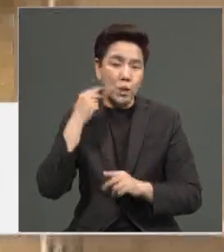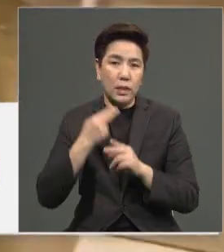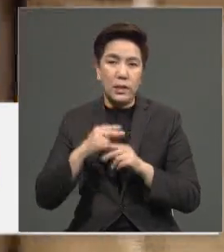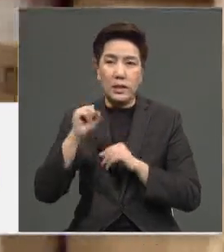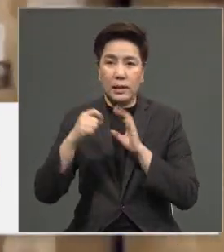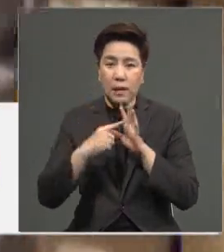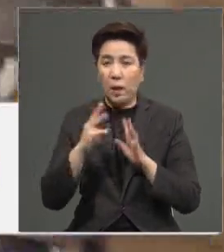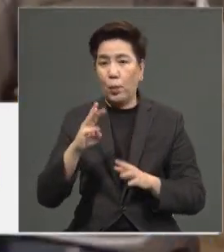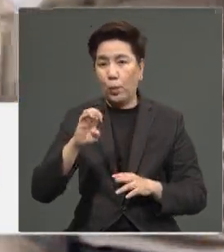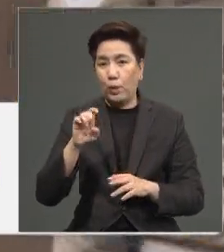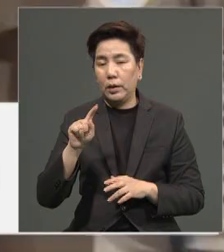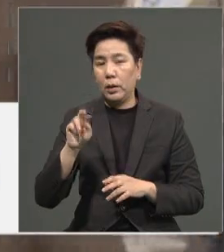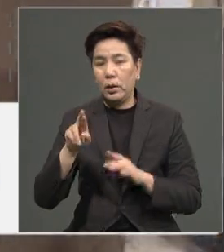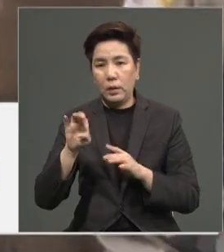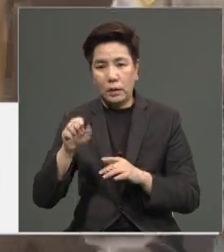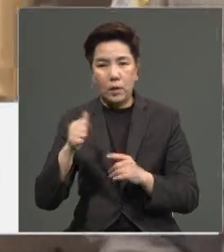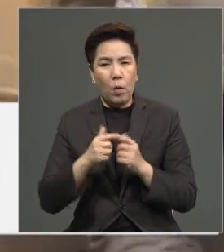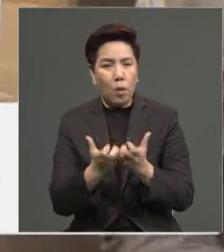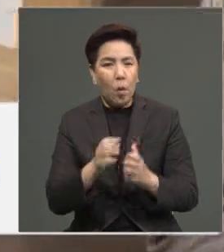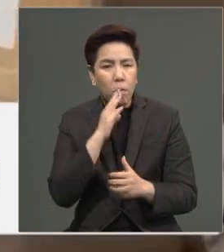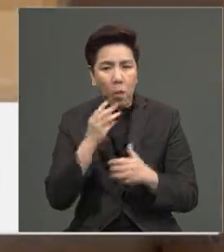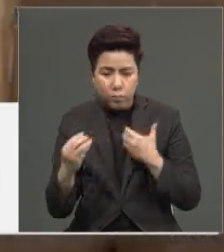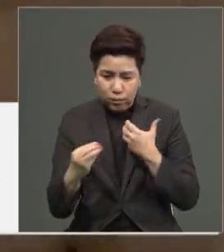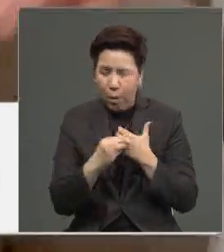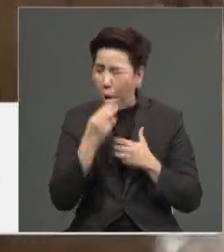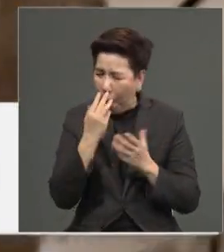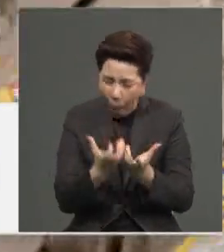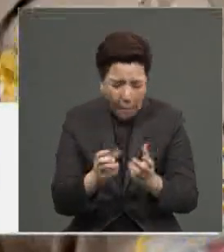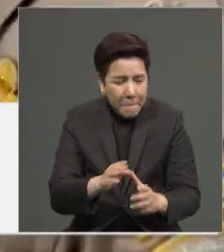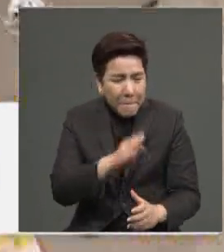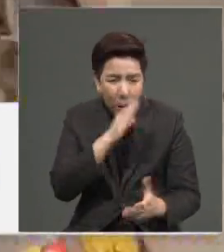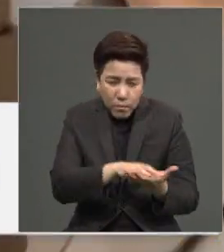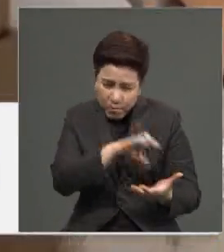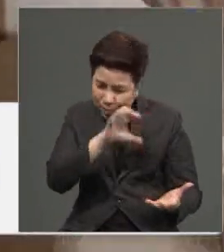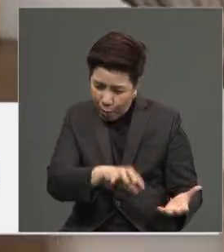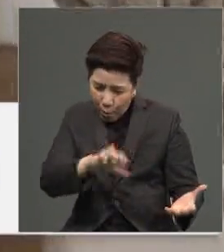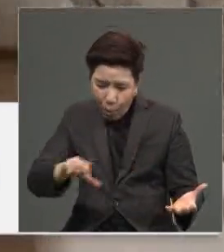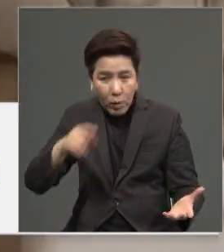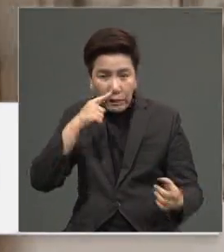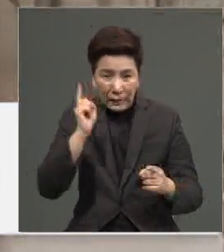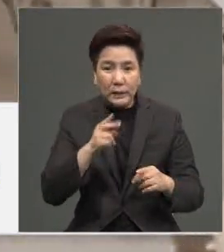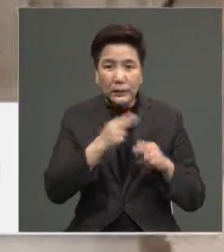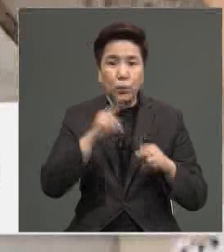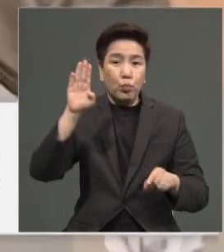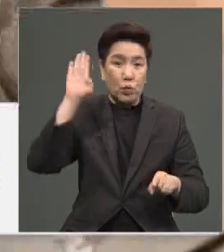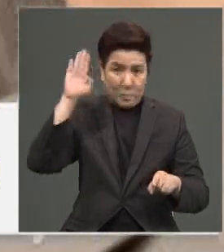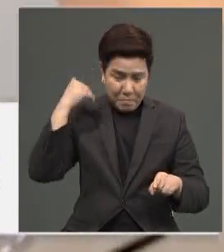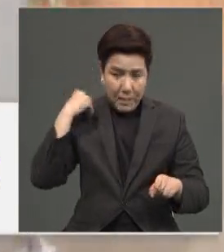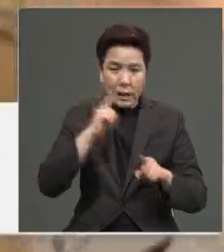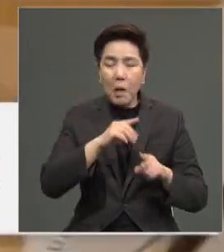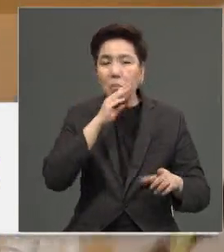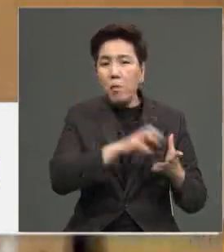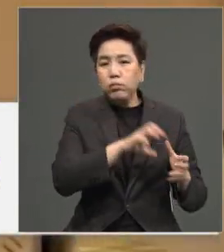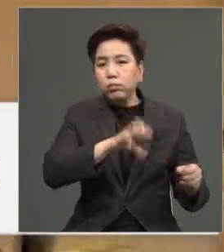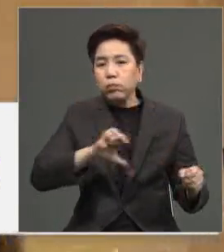สาวิตรีในฐานจำหน่ายสินค้าปลอมเครื่องหมายการค้าคือหมายถึงไปปลอมยี่ห้อที่เขามีจริงๆอยู่แล้วอ่ะนะไปปลอมของเค้ามา